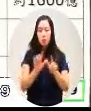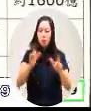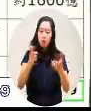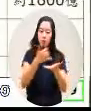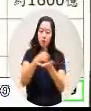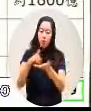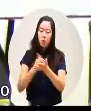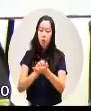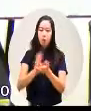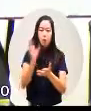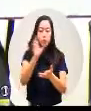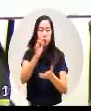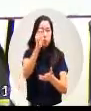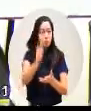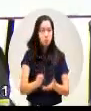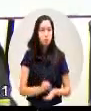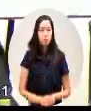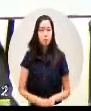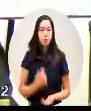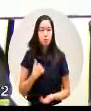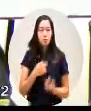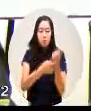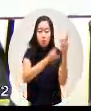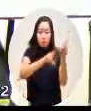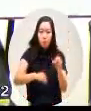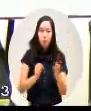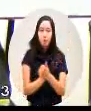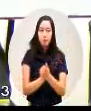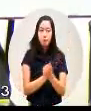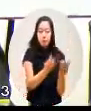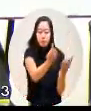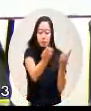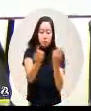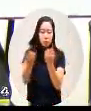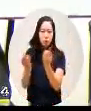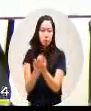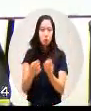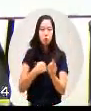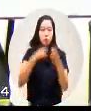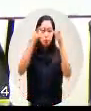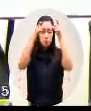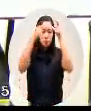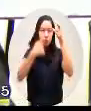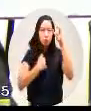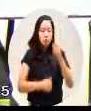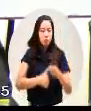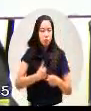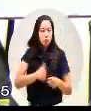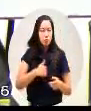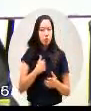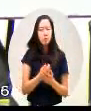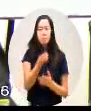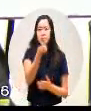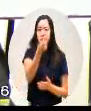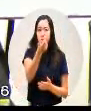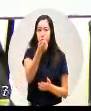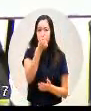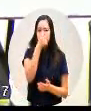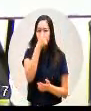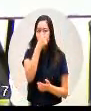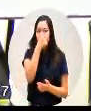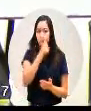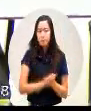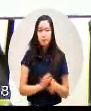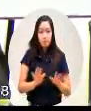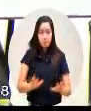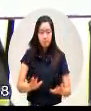所以讲依照吼，咱各管区的比较起来，按啦吼，实在讲非常的少。啊，所以讲以目